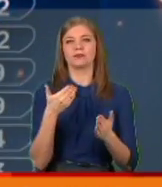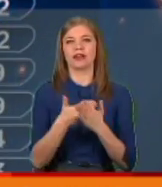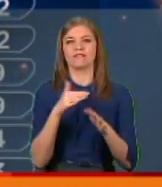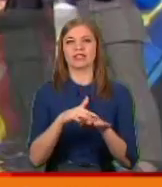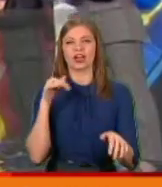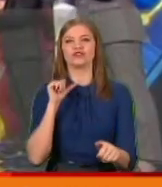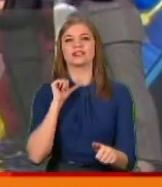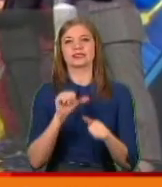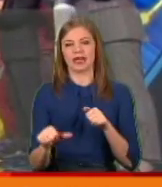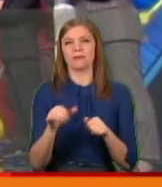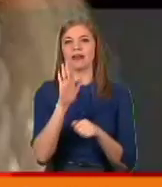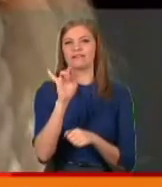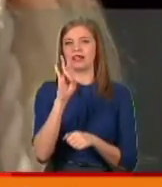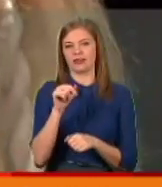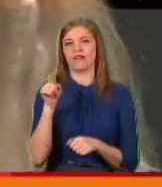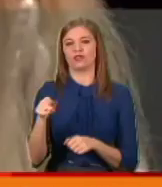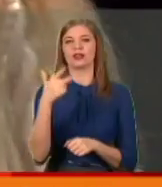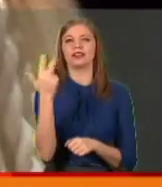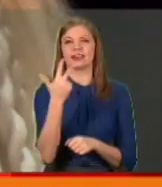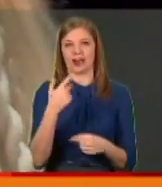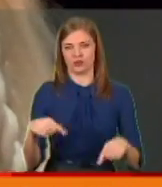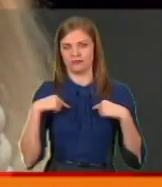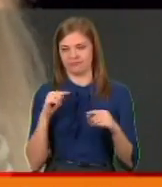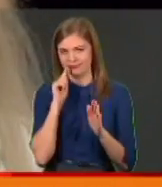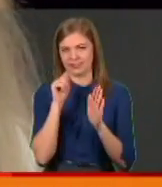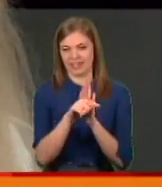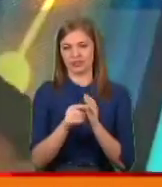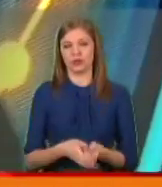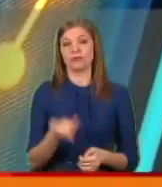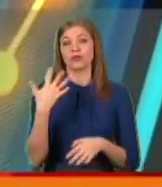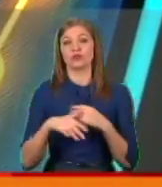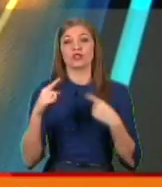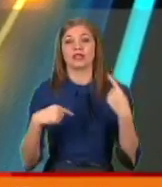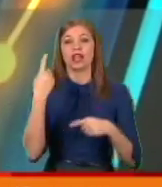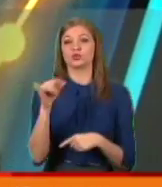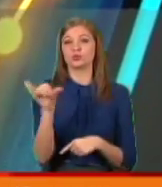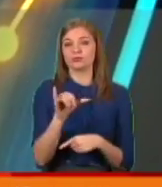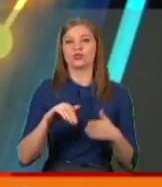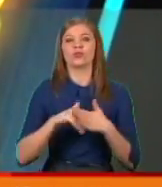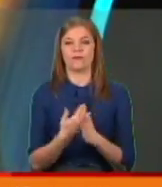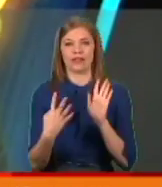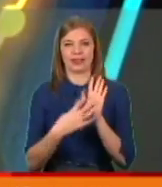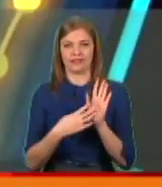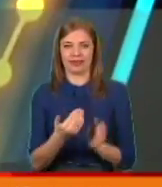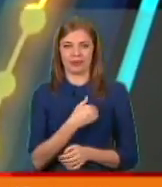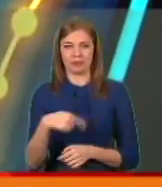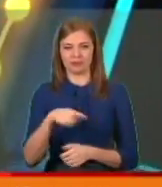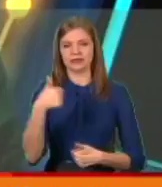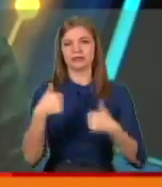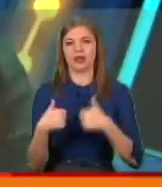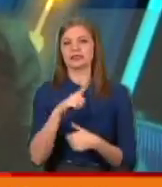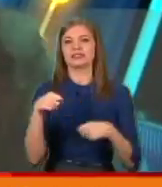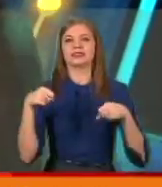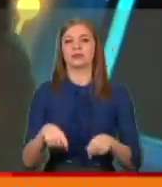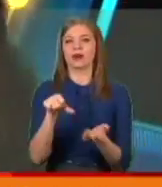глядачів саме Вільна, і вона стає третьою фіналісткою. І вже наступної суботи нова дев'ятка претендентів змагатиметься за